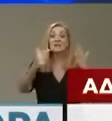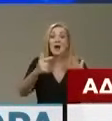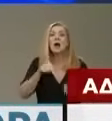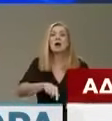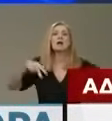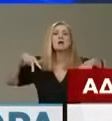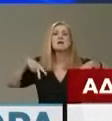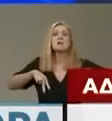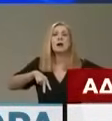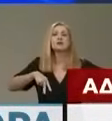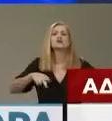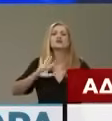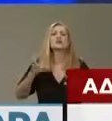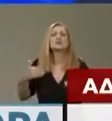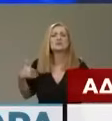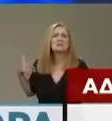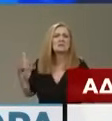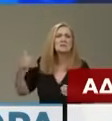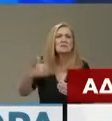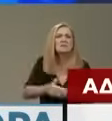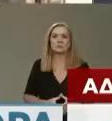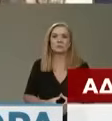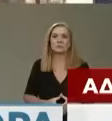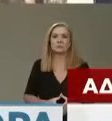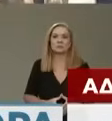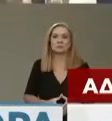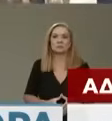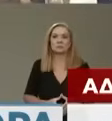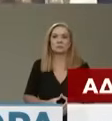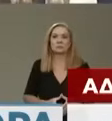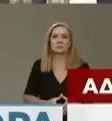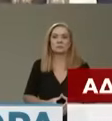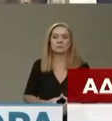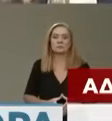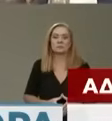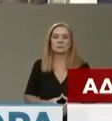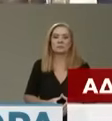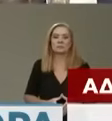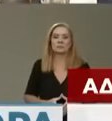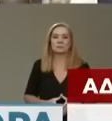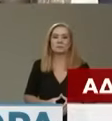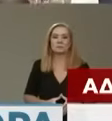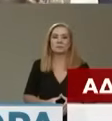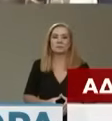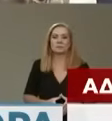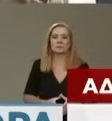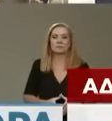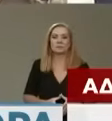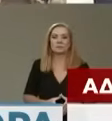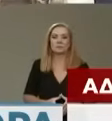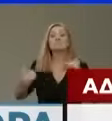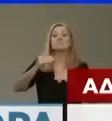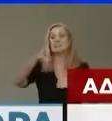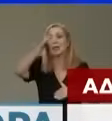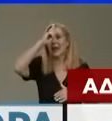εσάς ώστε να αλλάξει όλη αυτή η εικόνα που περιγράψαμε? Χθες έγιναν τρεις βασικές εξαγγελίες. Η μία ήταν η αυτοτελής φορολογία που σας είπα, που είναι η